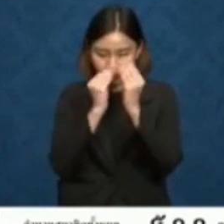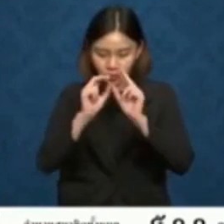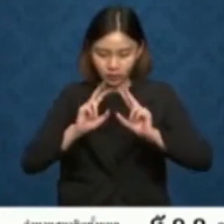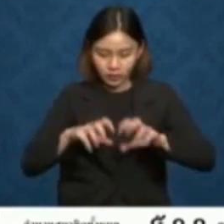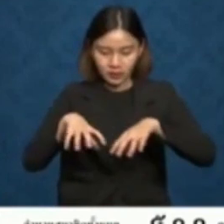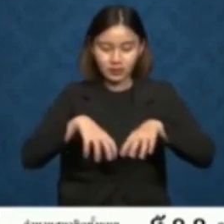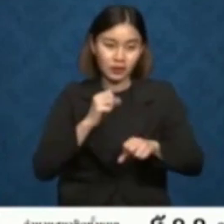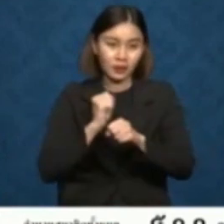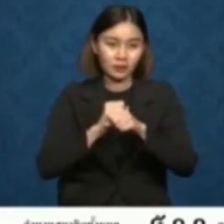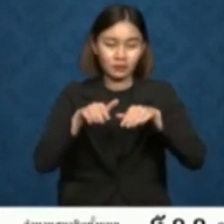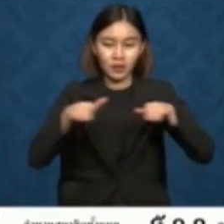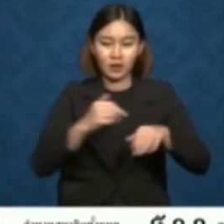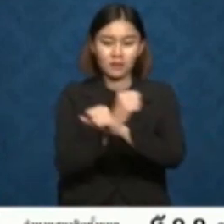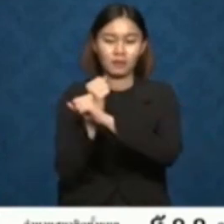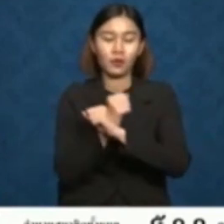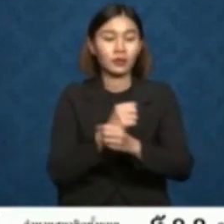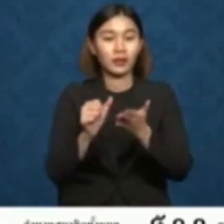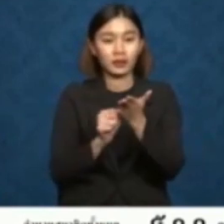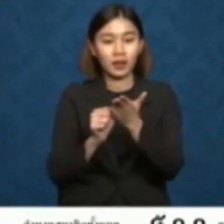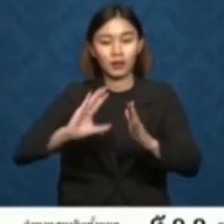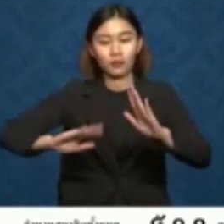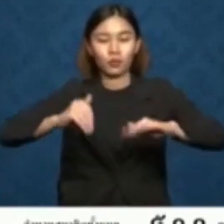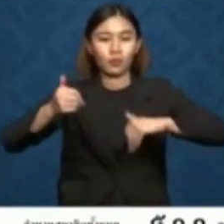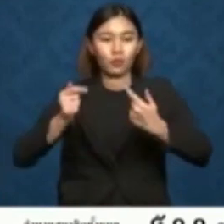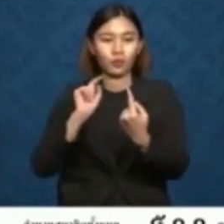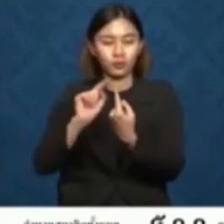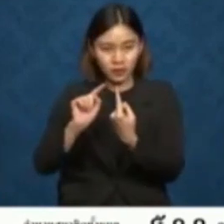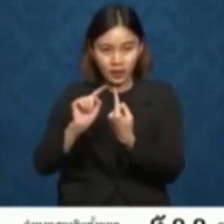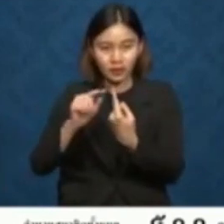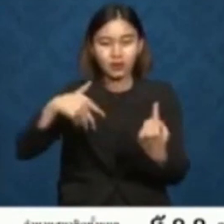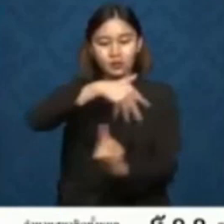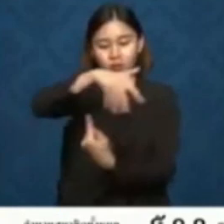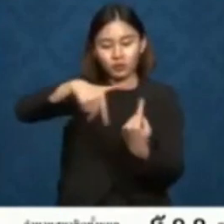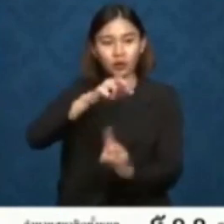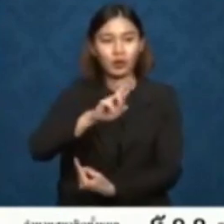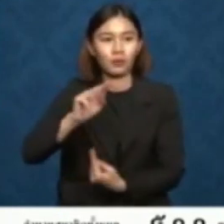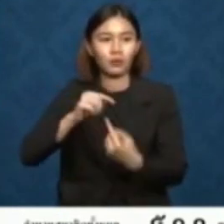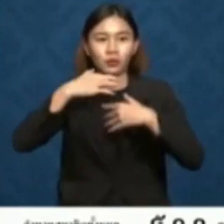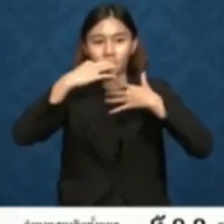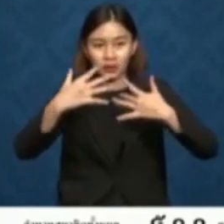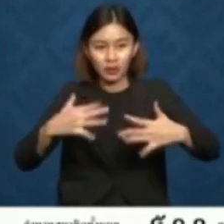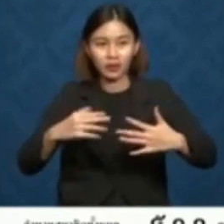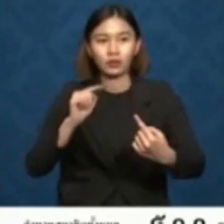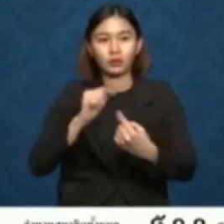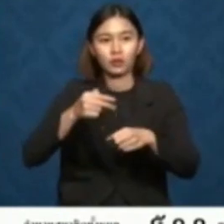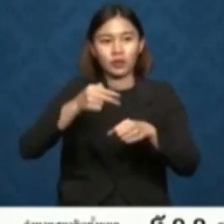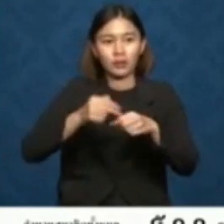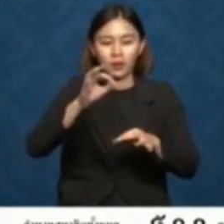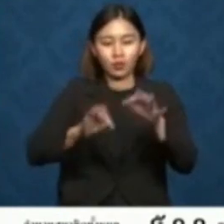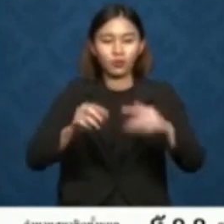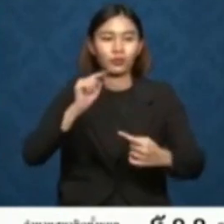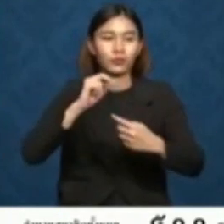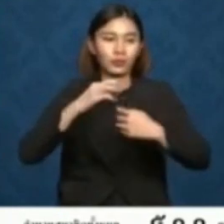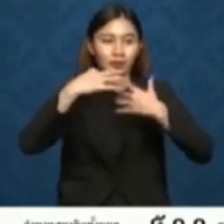ฎรพิจารณาศึกษาและจัดทำมาตรการป้องกันแก้ไขฟื้นฟูนะครับสิ่งแวดล้อมระบบนิเวศทางทะเลกร